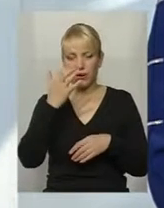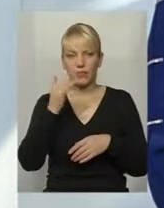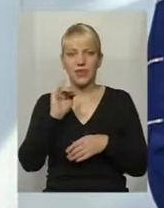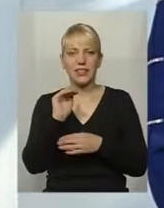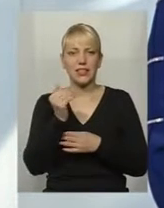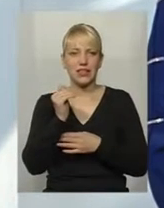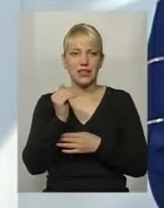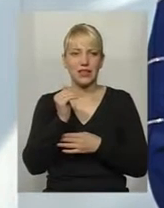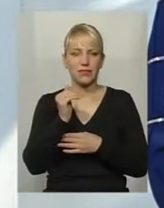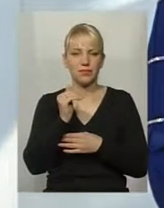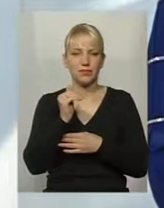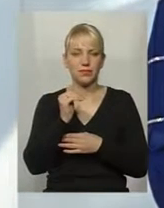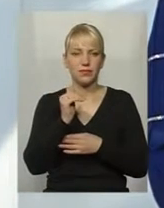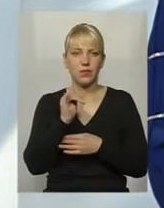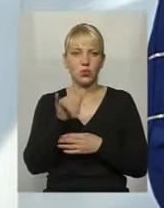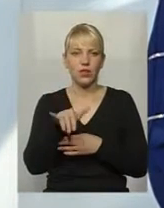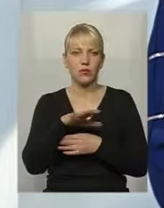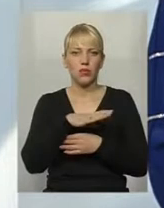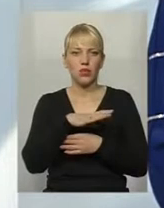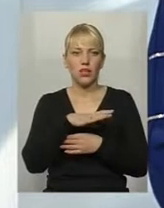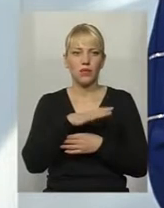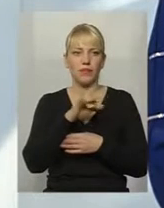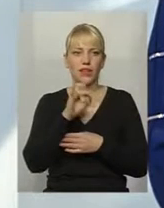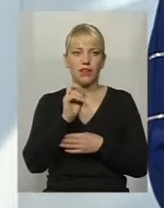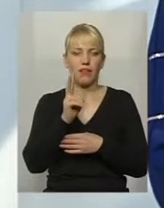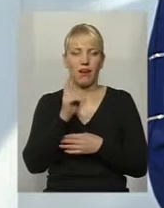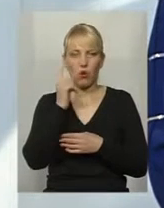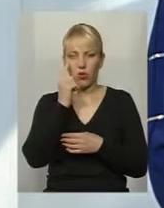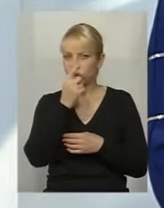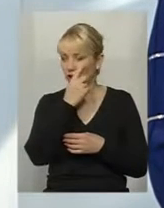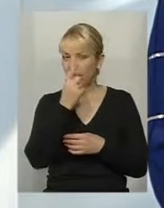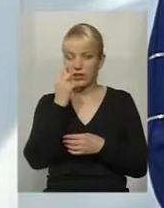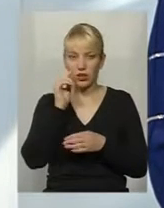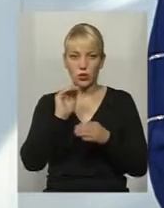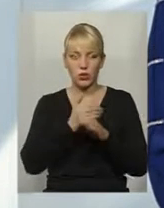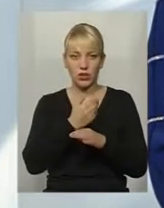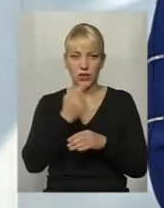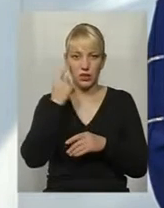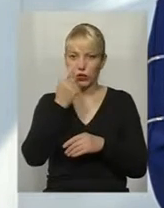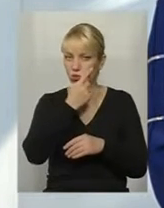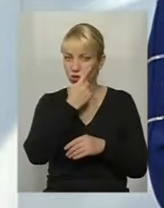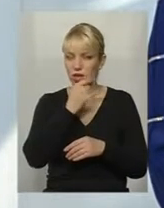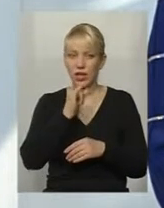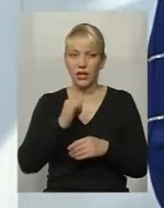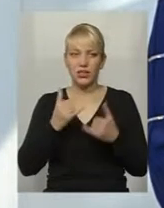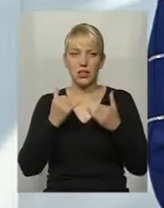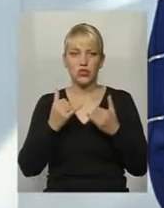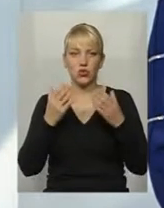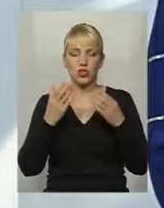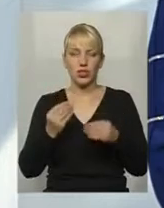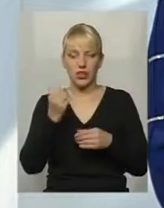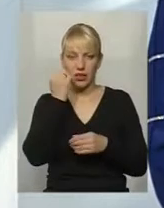в силу того, що в неї була рак очей, видалили очі. І на сьогоднішній день,